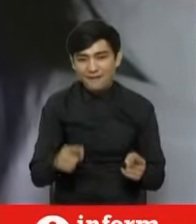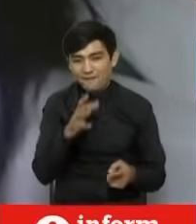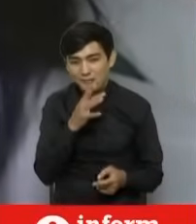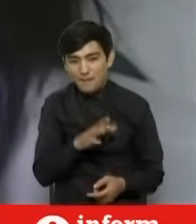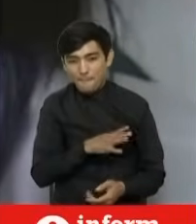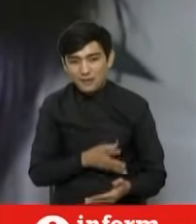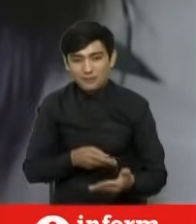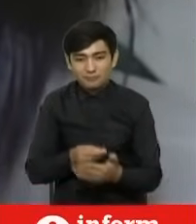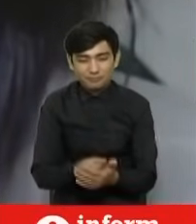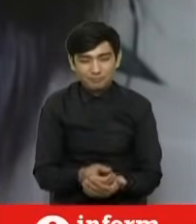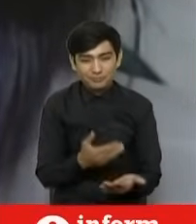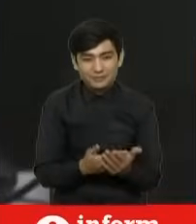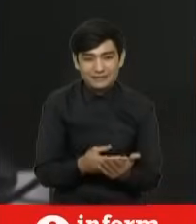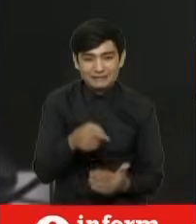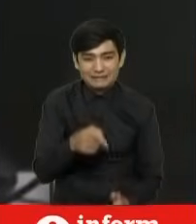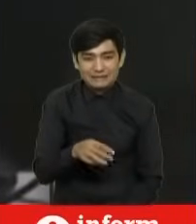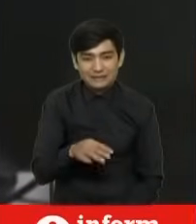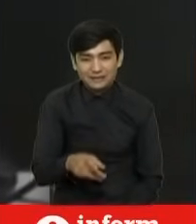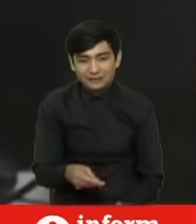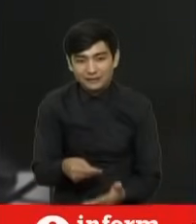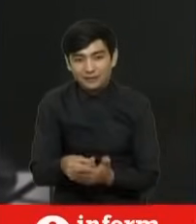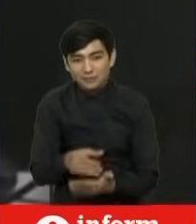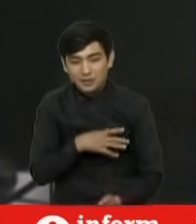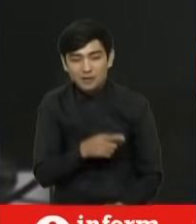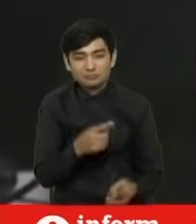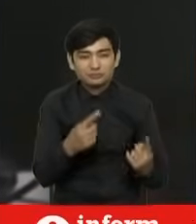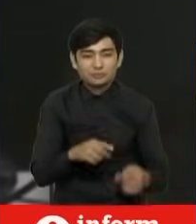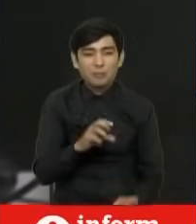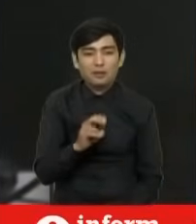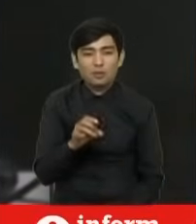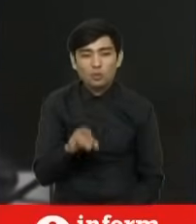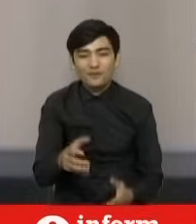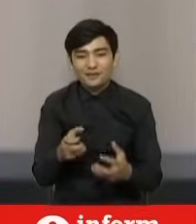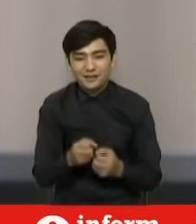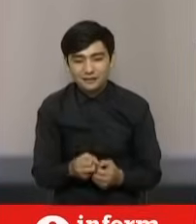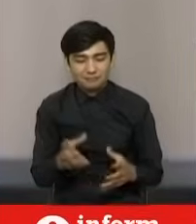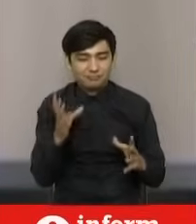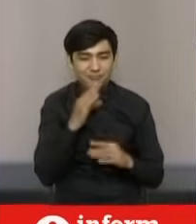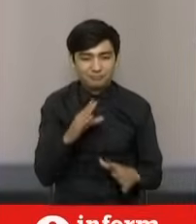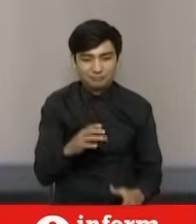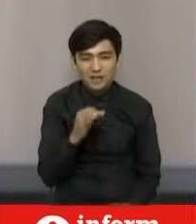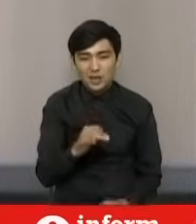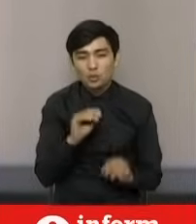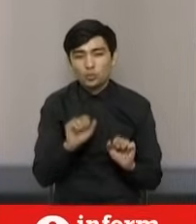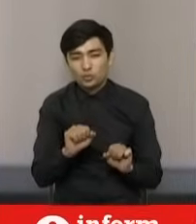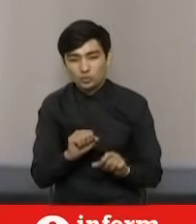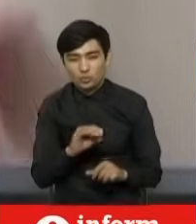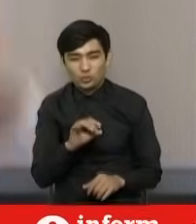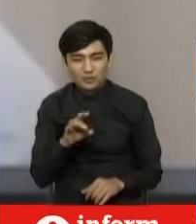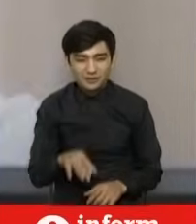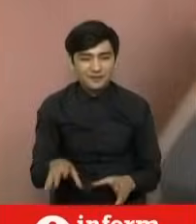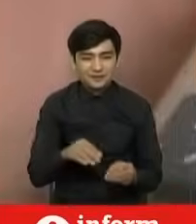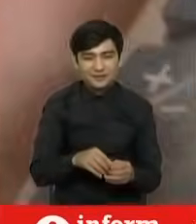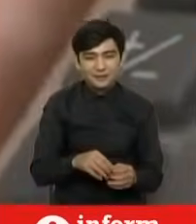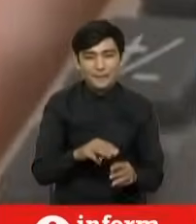были оплачены хотя бы 1000 тенге, получить статус банкрота будет невозможно. Кроме того, по словам юристов, микрофинансовые организации